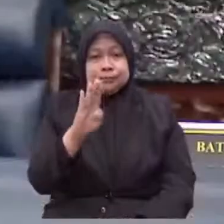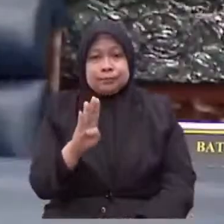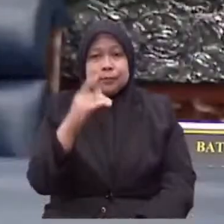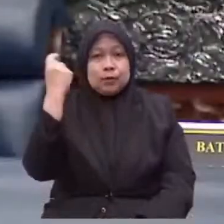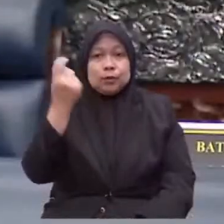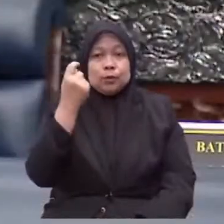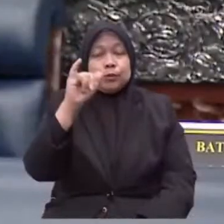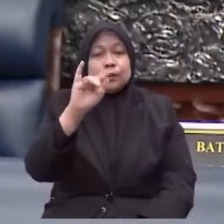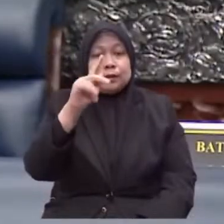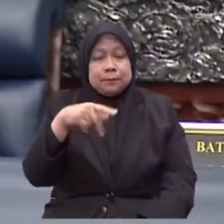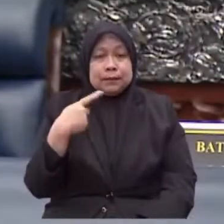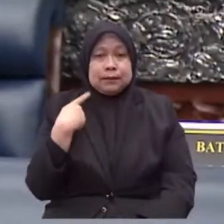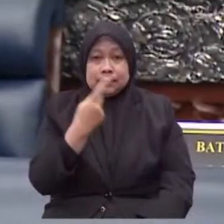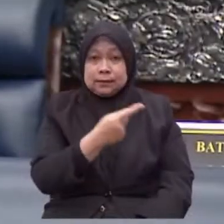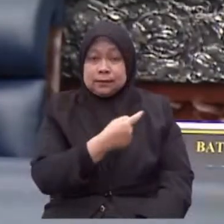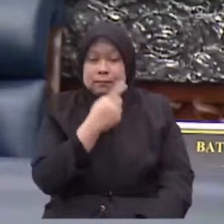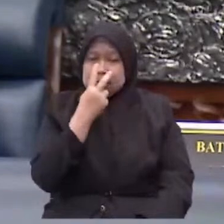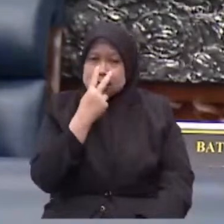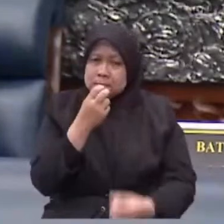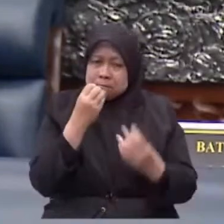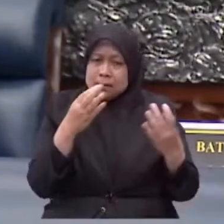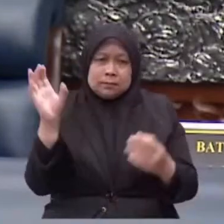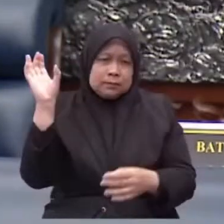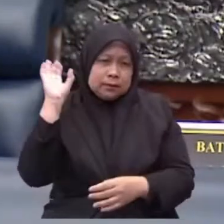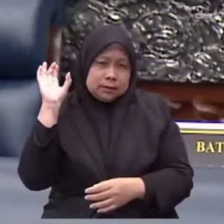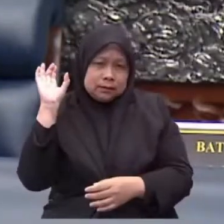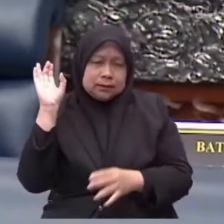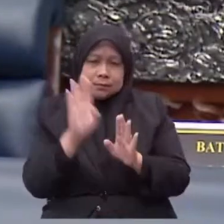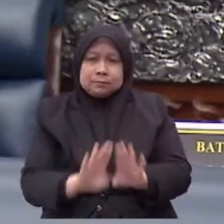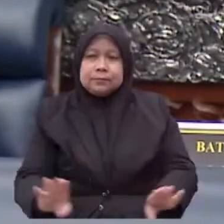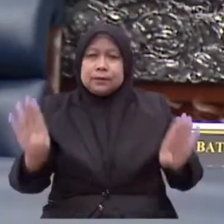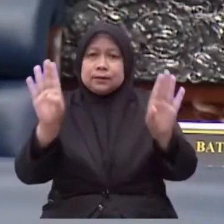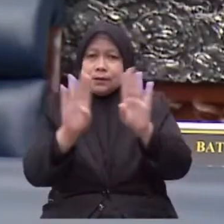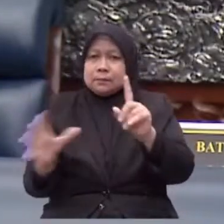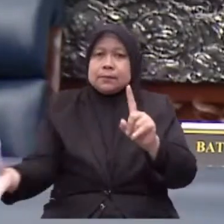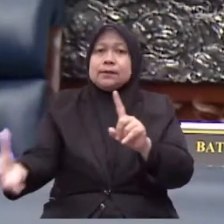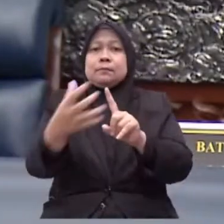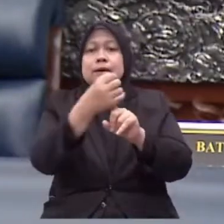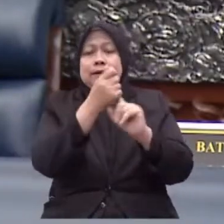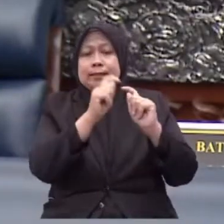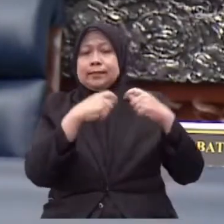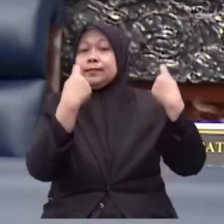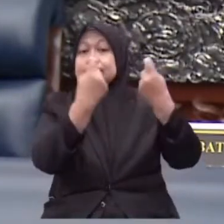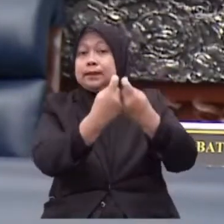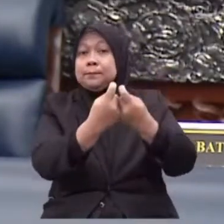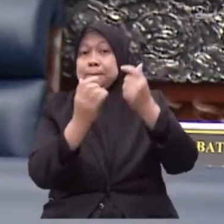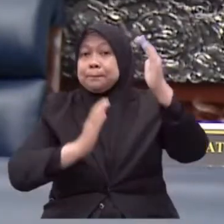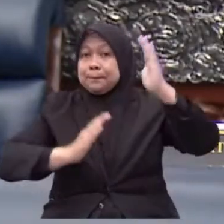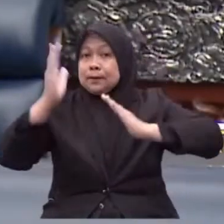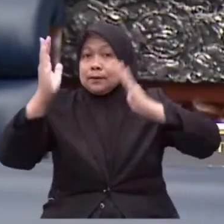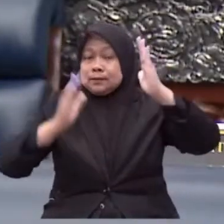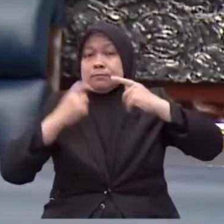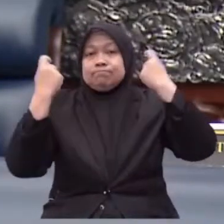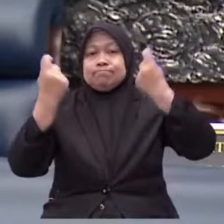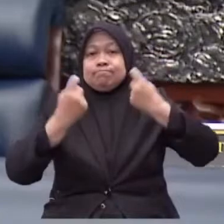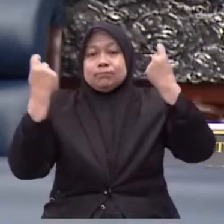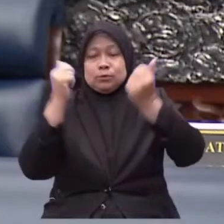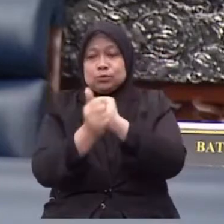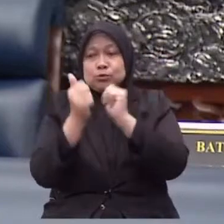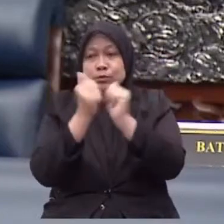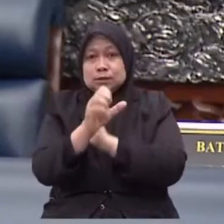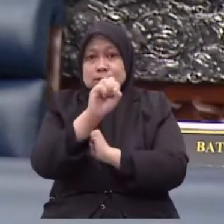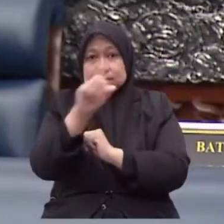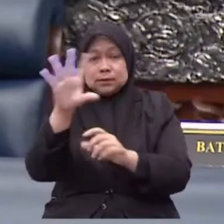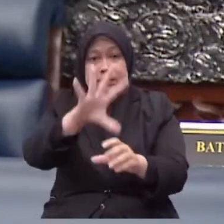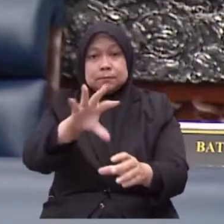yang dipetual kita banyak melihat dan mendengar berita berkenaan pencapaian skuad pasukan kebangsaan dalam kemasyasukansi Yang